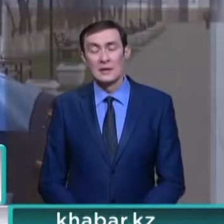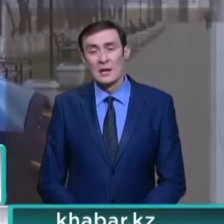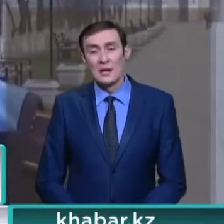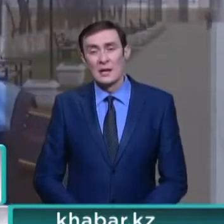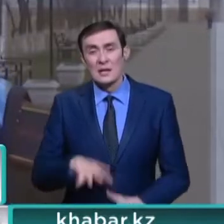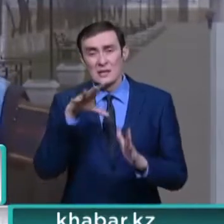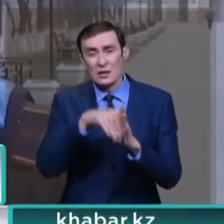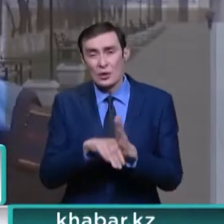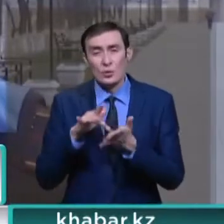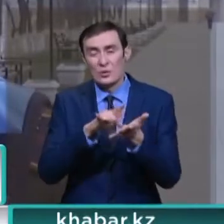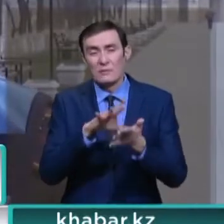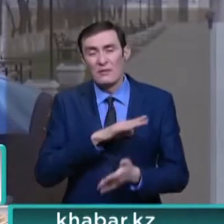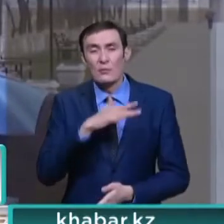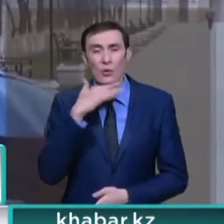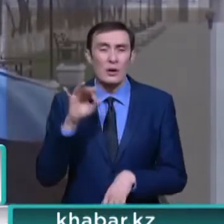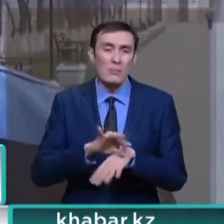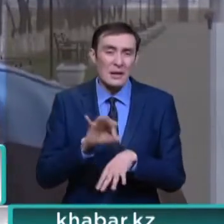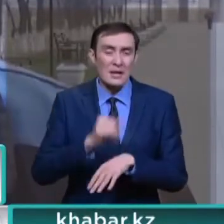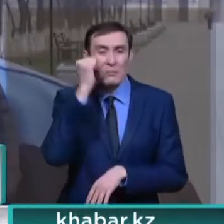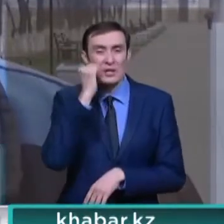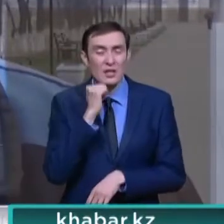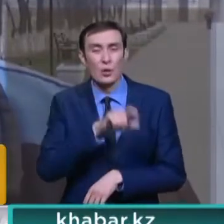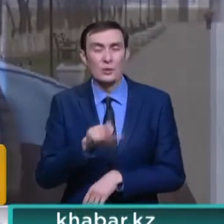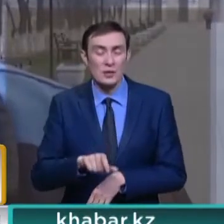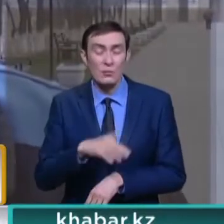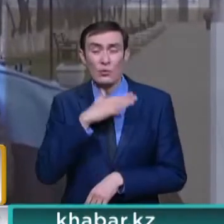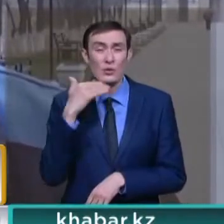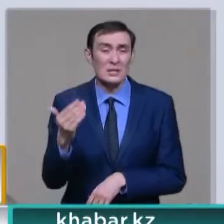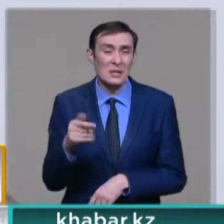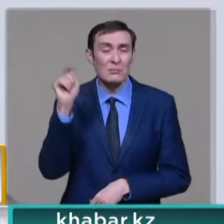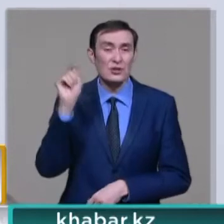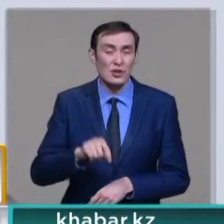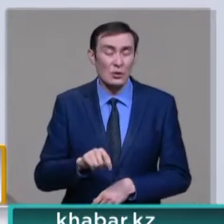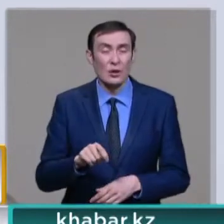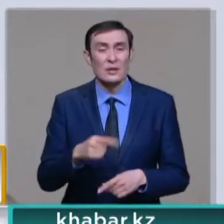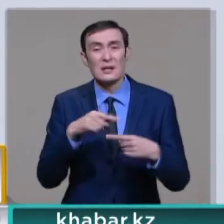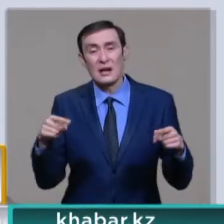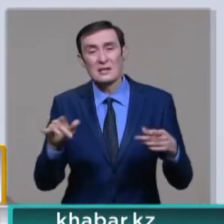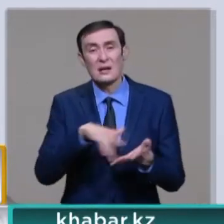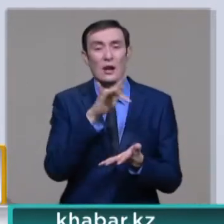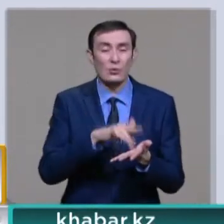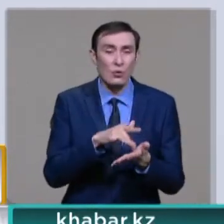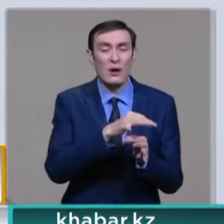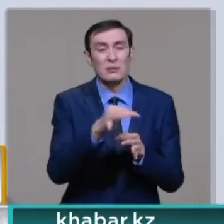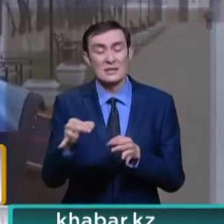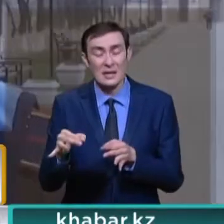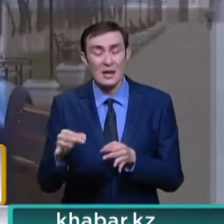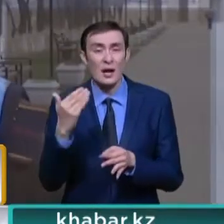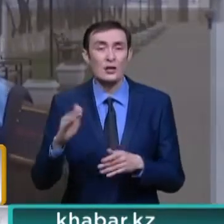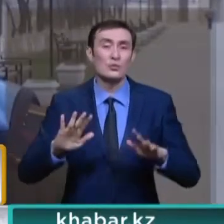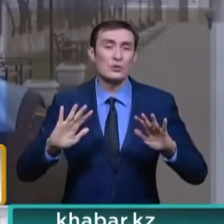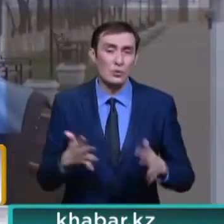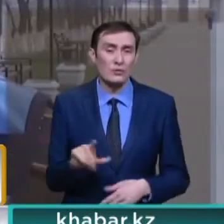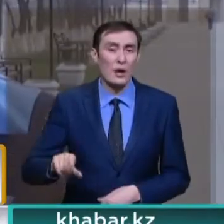Среди туристов встречаются много больных и пожилых людей. Большинство из них приезжают сюда из разных городов и областей. Они